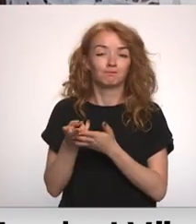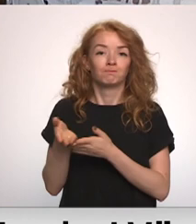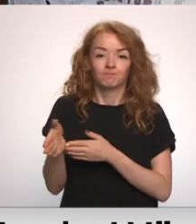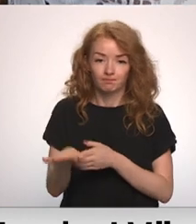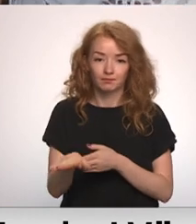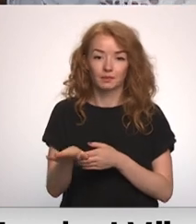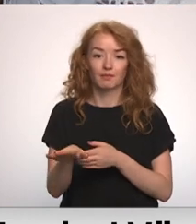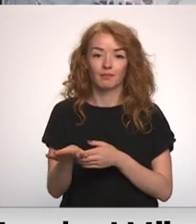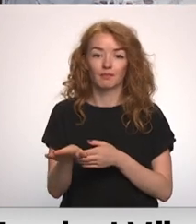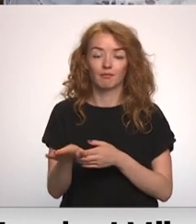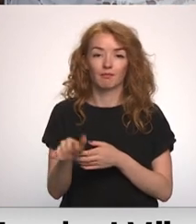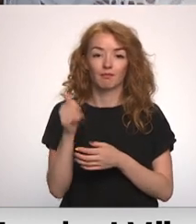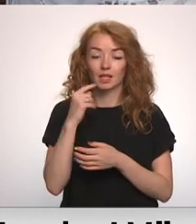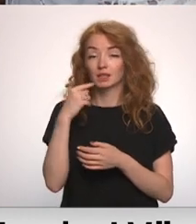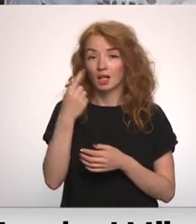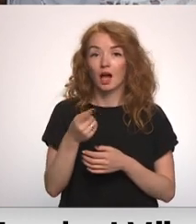es